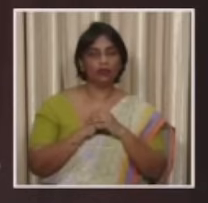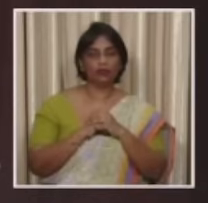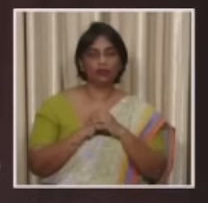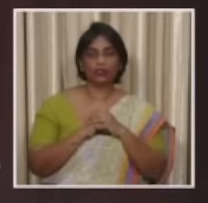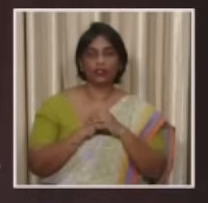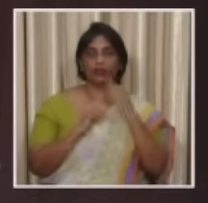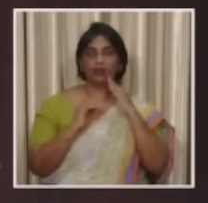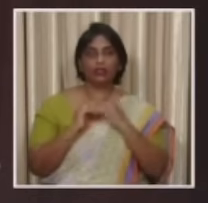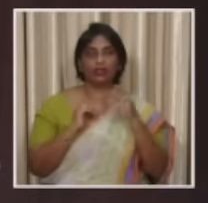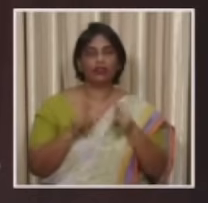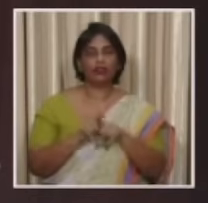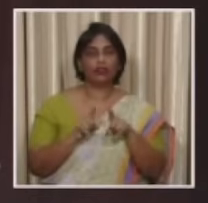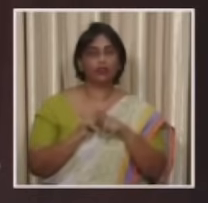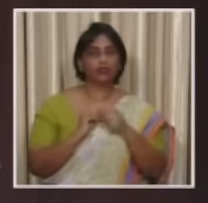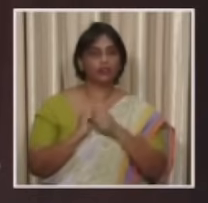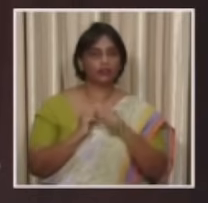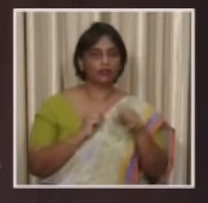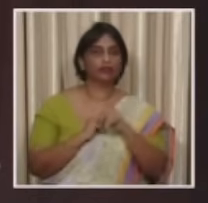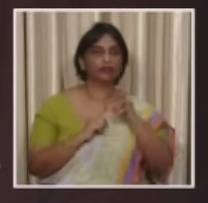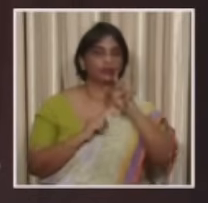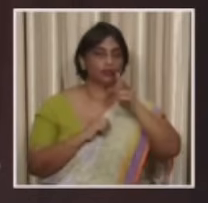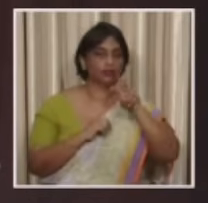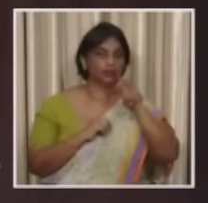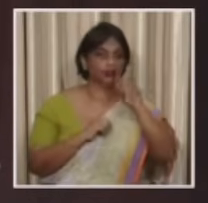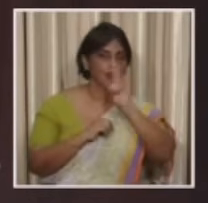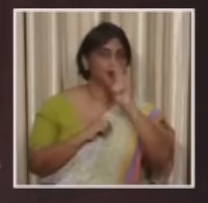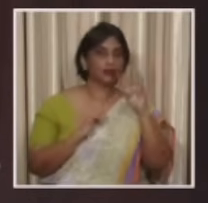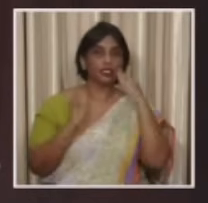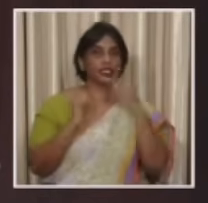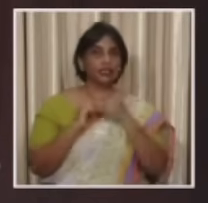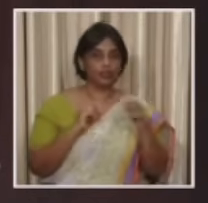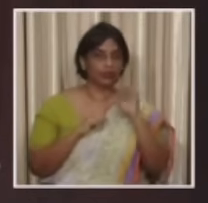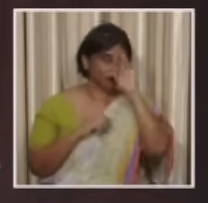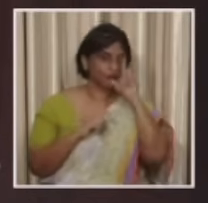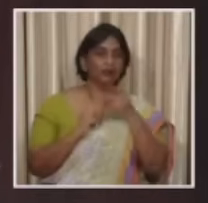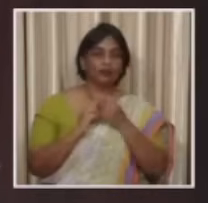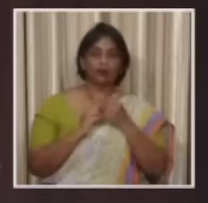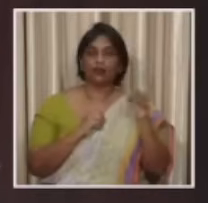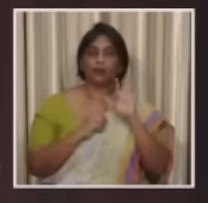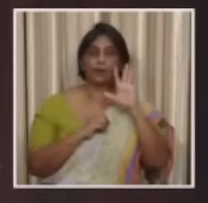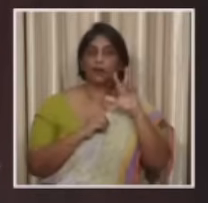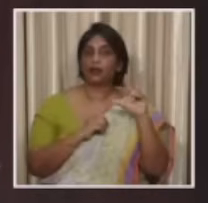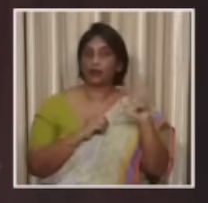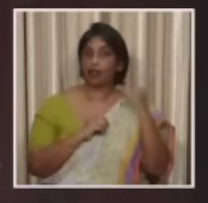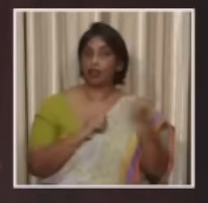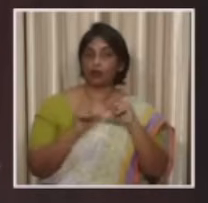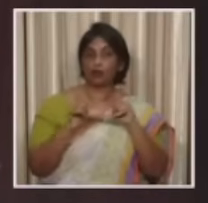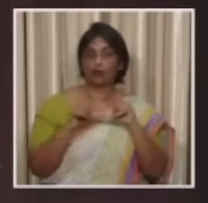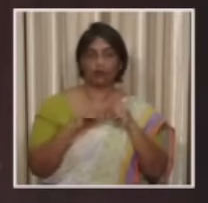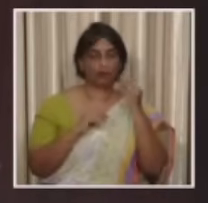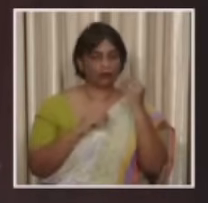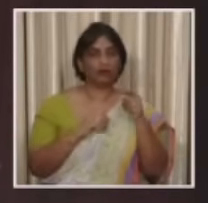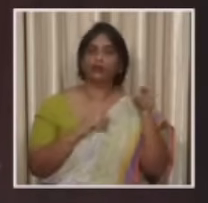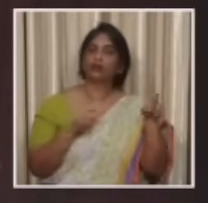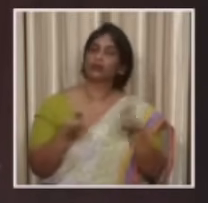වයම් පළාතේ පුත්තලම දීලා තියෙනවා 33ක්. ඒ වගේම කුරුණෑගලට දීලා තියෙනවා 58ක් අලුතෙන් බලපත්‍ර.